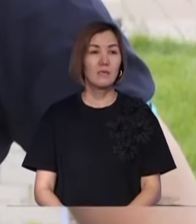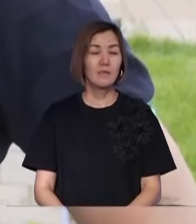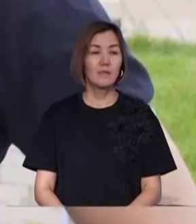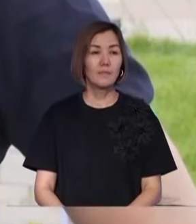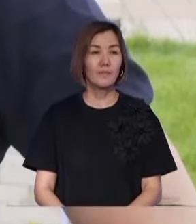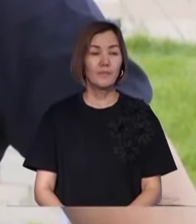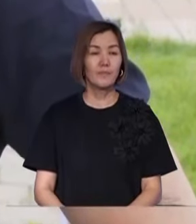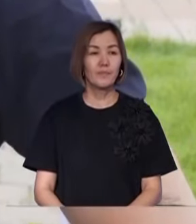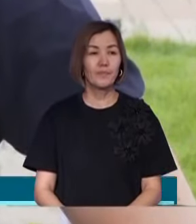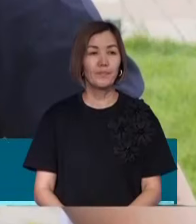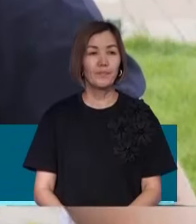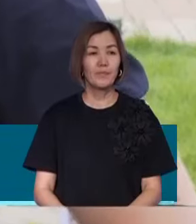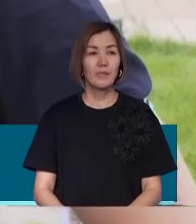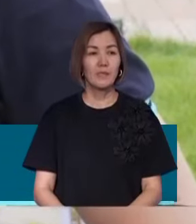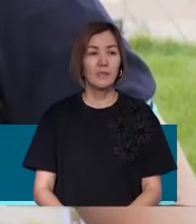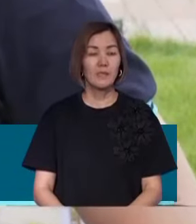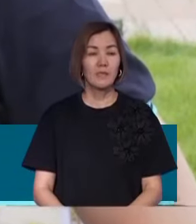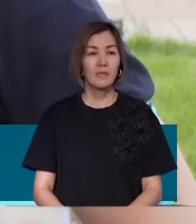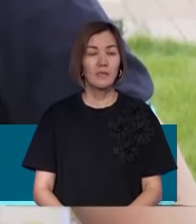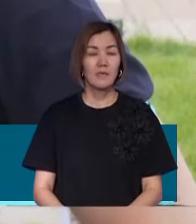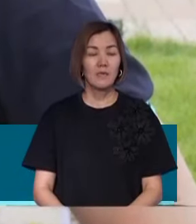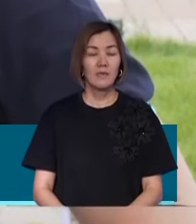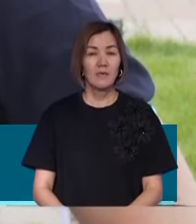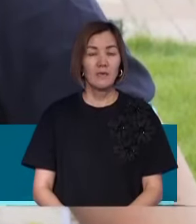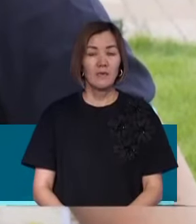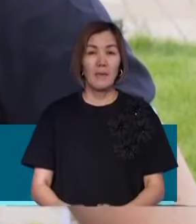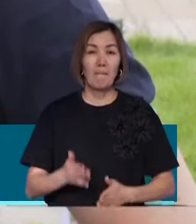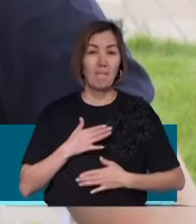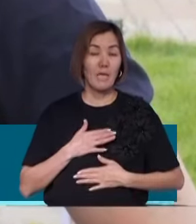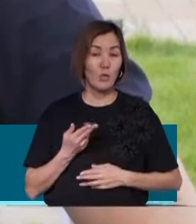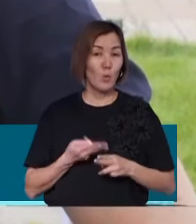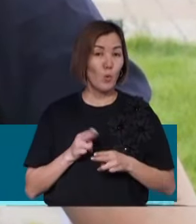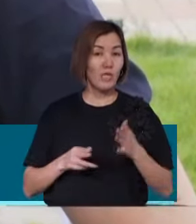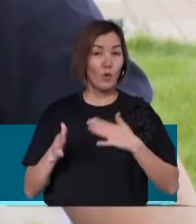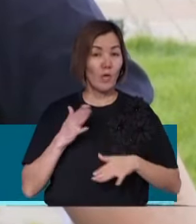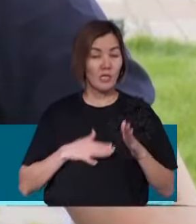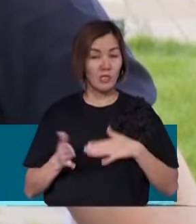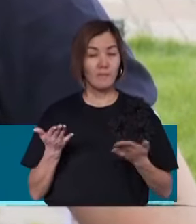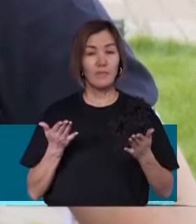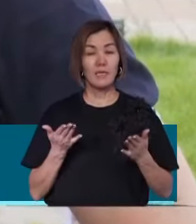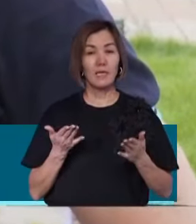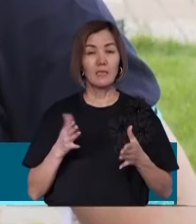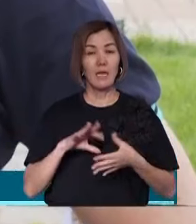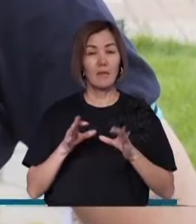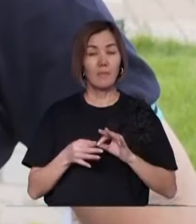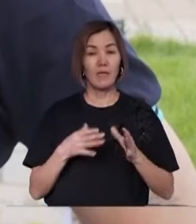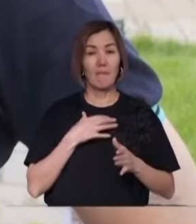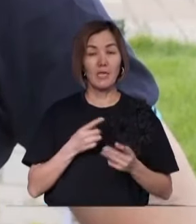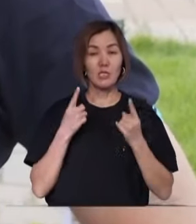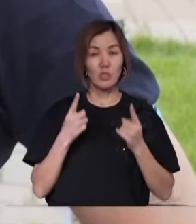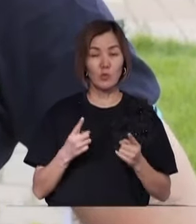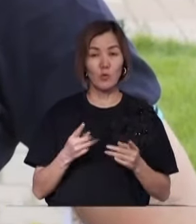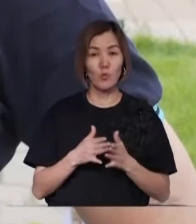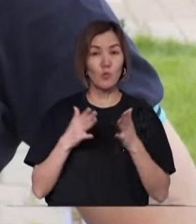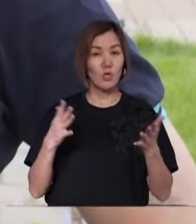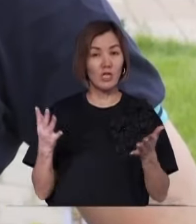Ну, я очень рад. Это было как Мен өте қуаныштымын. Олимпиада ойындарының мен үшін маңызы зор. Мұның өз